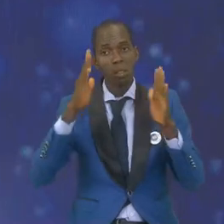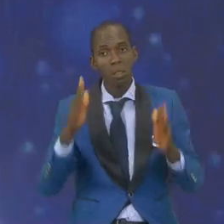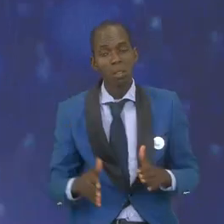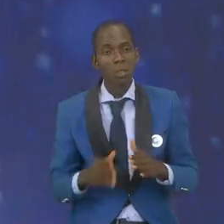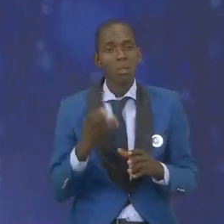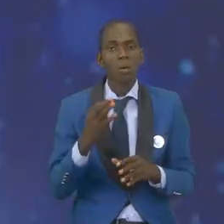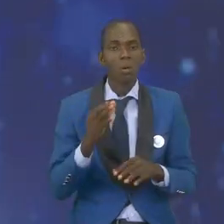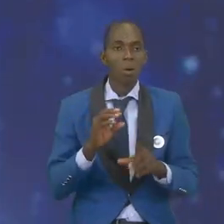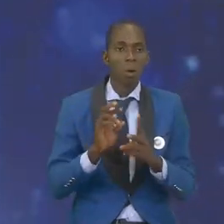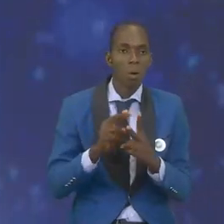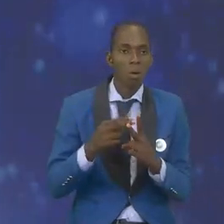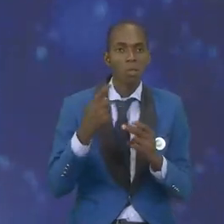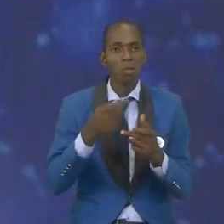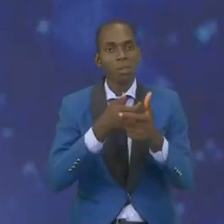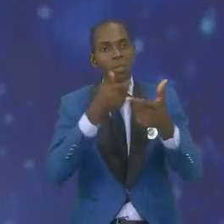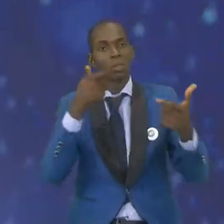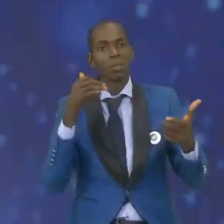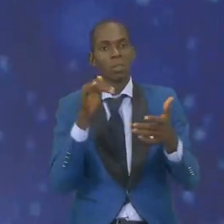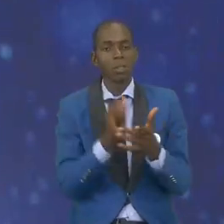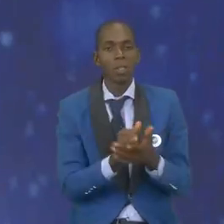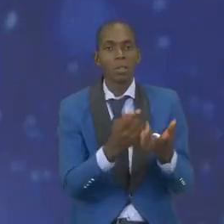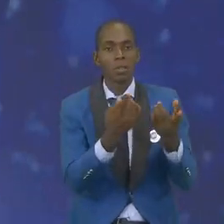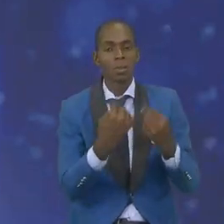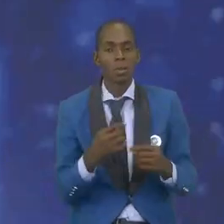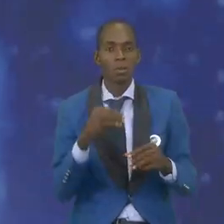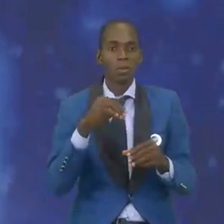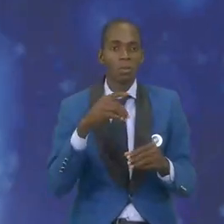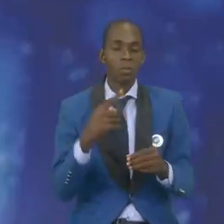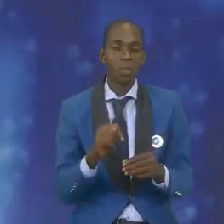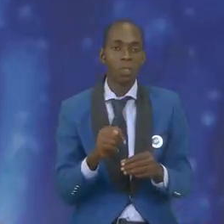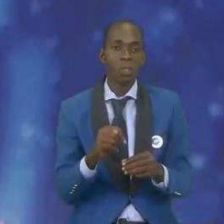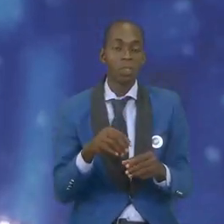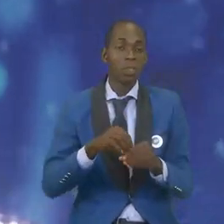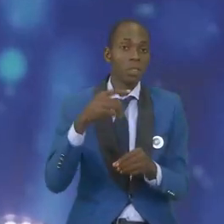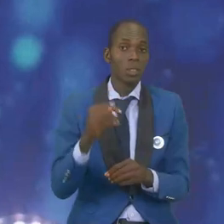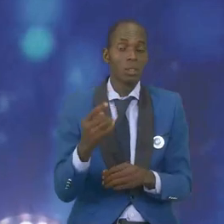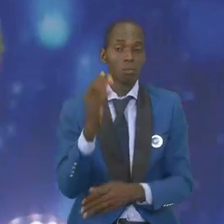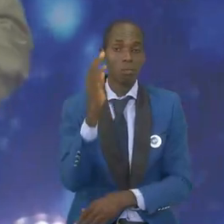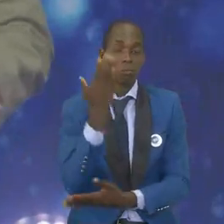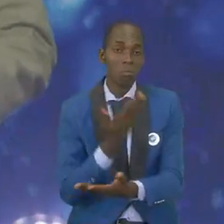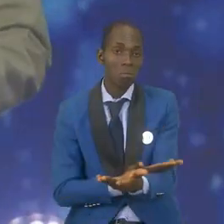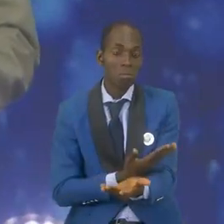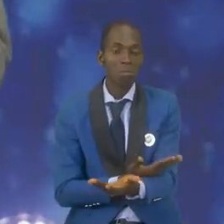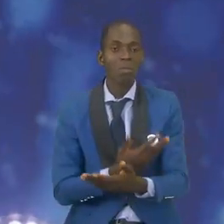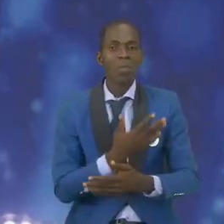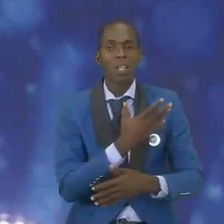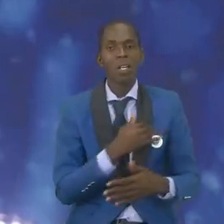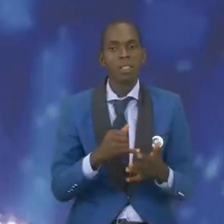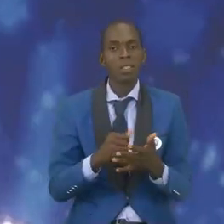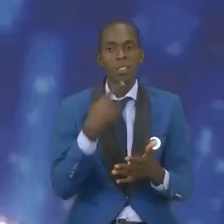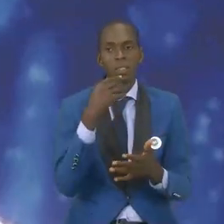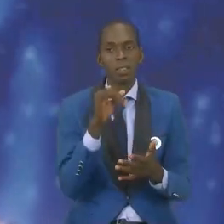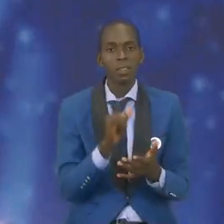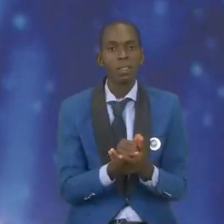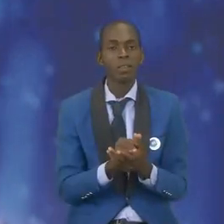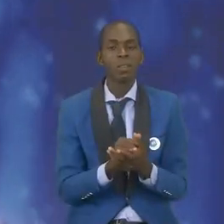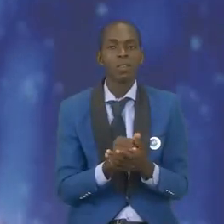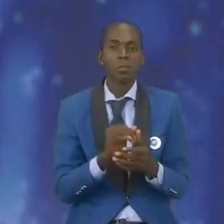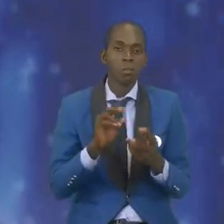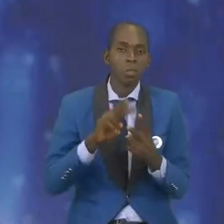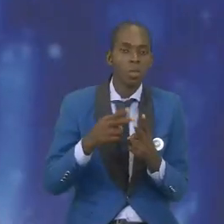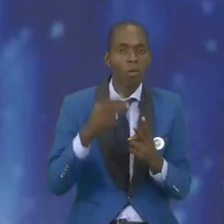nuit, ni dans la fosse au lion, ou bien les flèches, ni la flèche qui vole de jour.